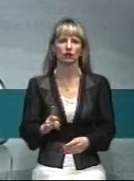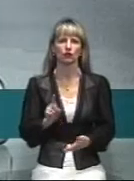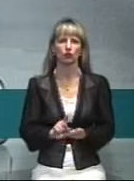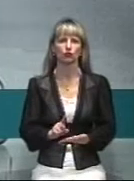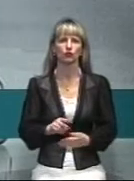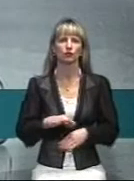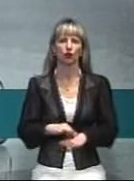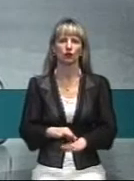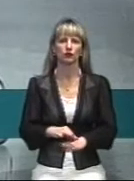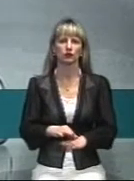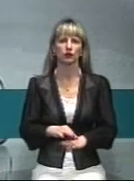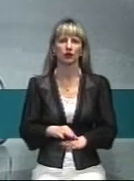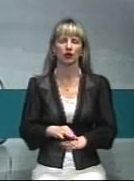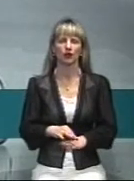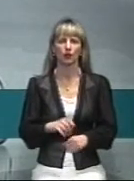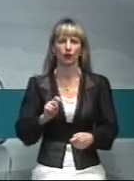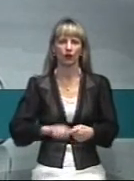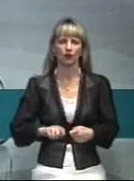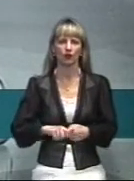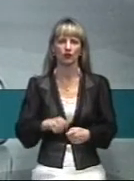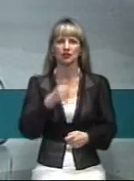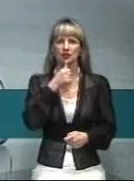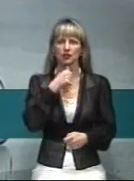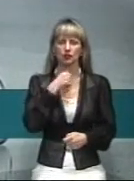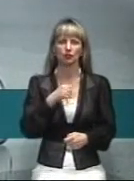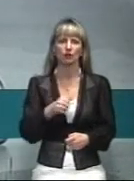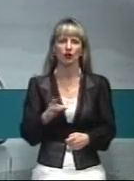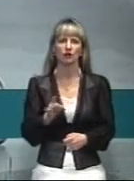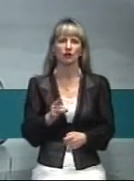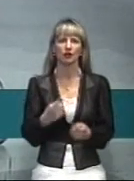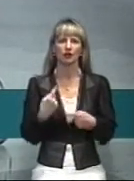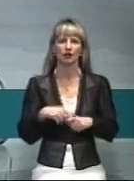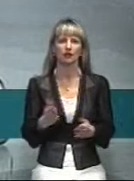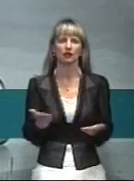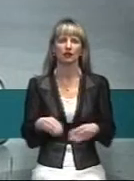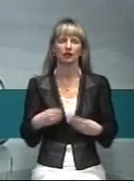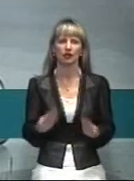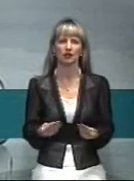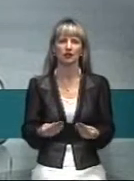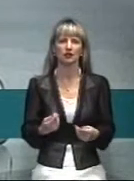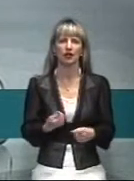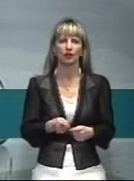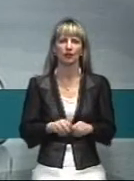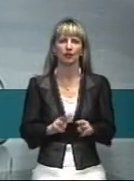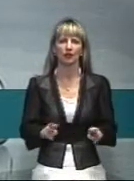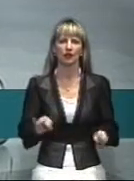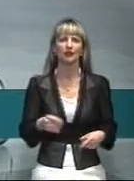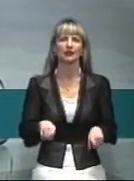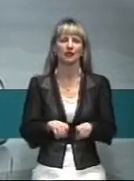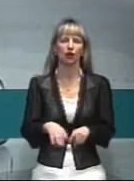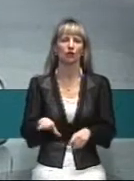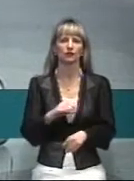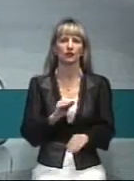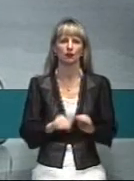проходити повірку засобів вимірювальної техніки, яка видається, знову ж таки, тим міністерством. І також всі прилади